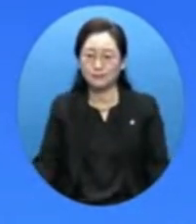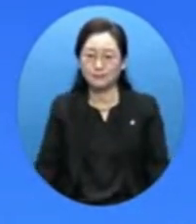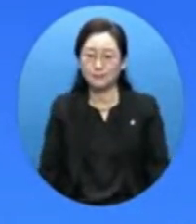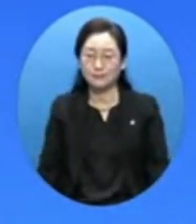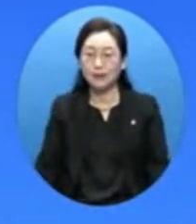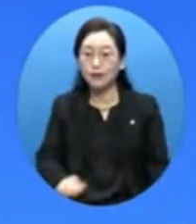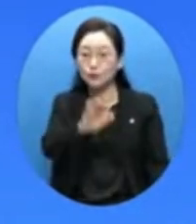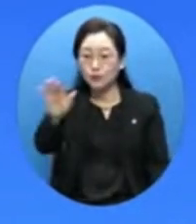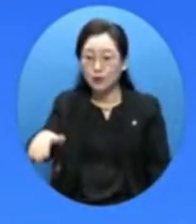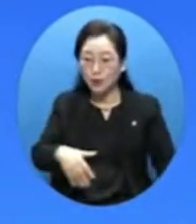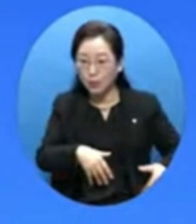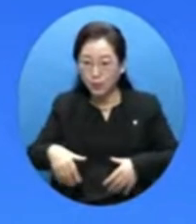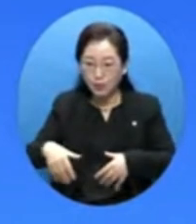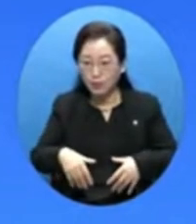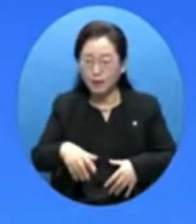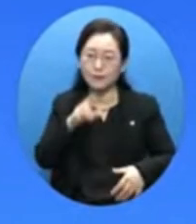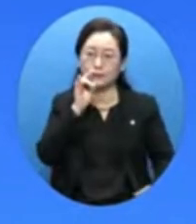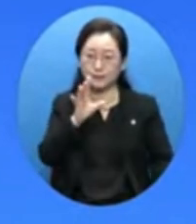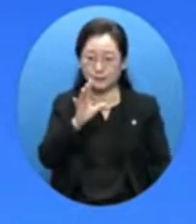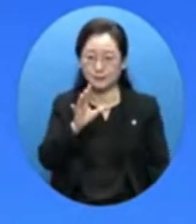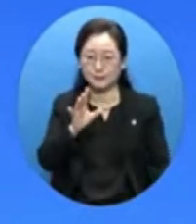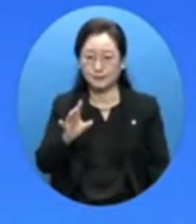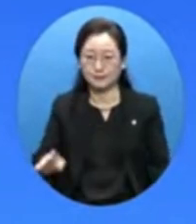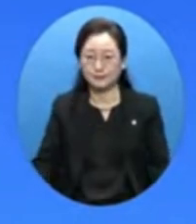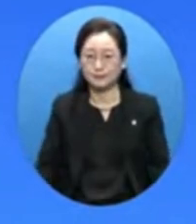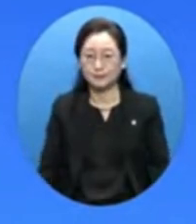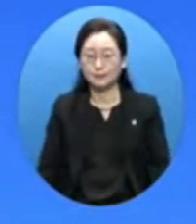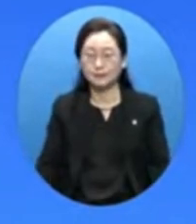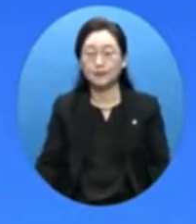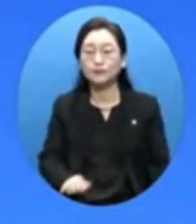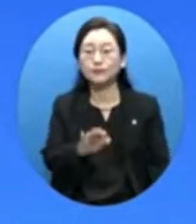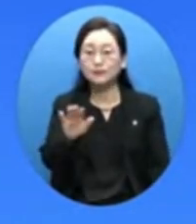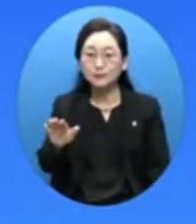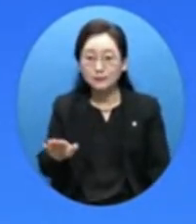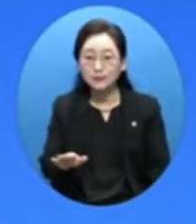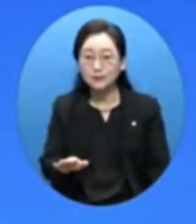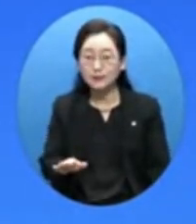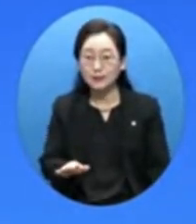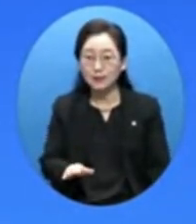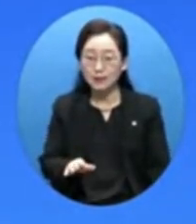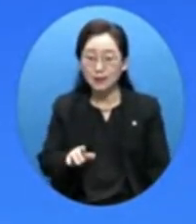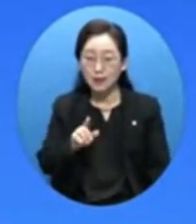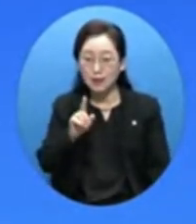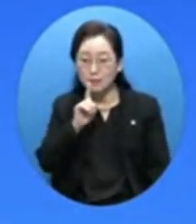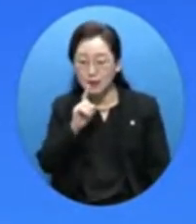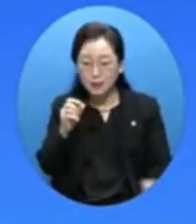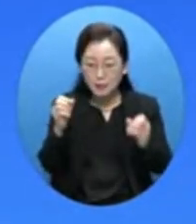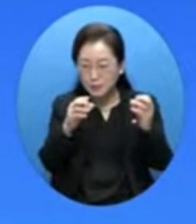우리가 머뭇거릴 때가 아닙니다. 우리가 이 얘기 저 얘기 하면서